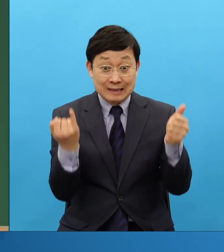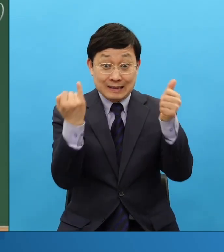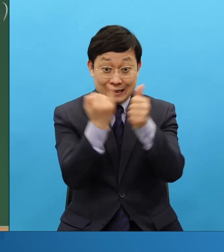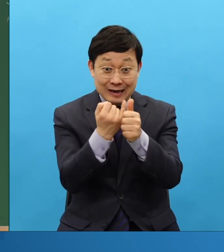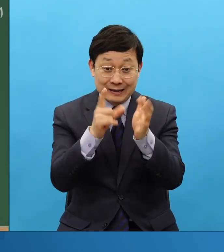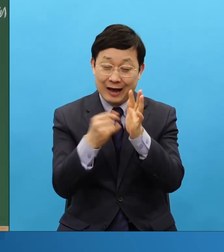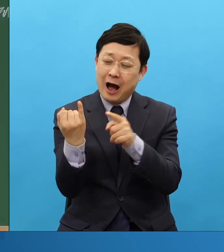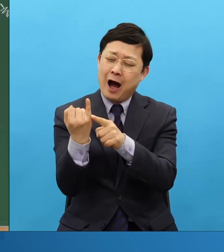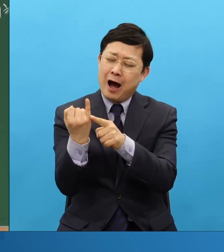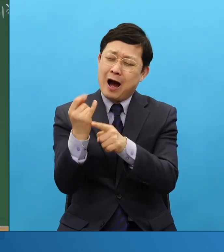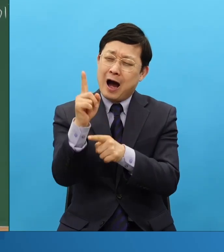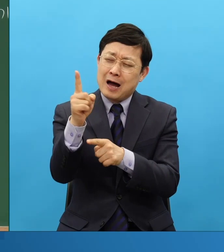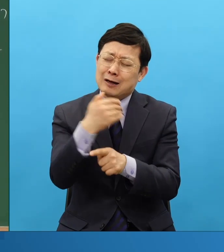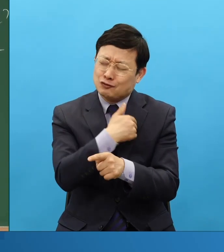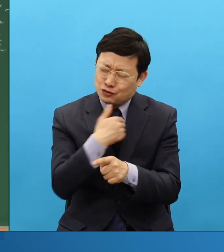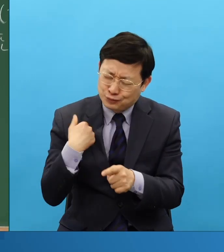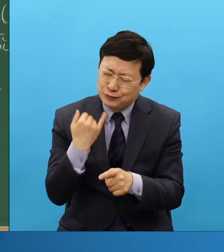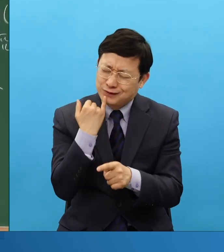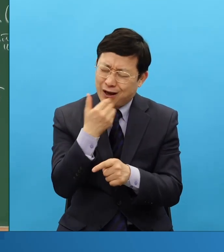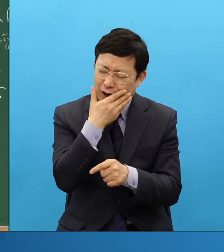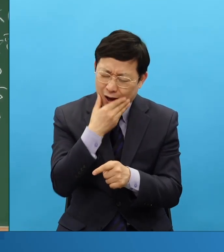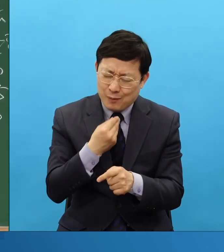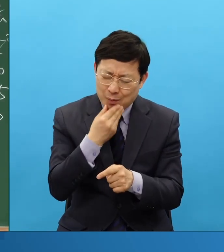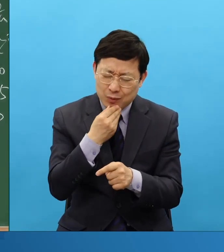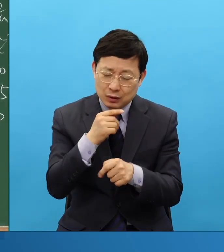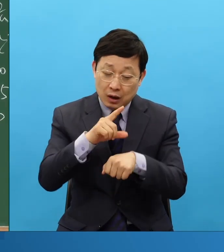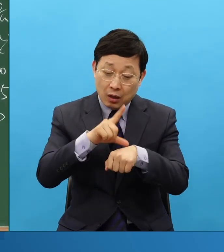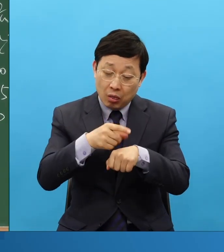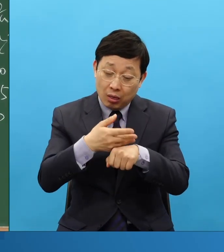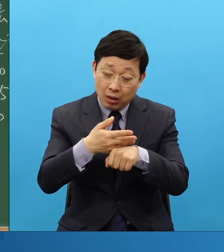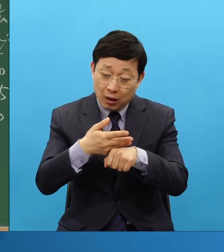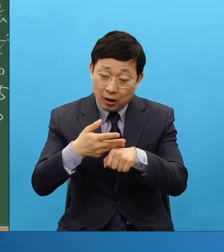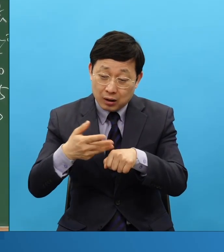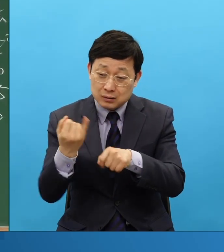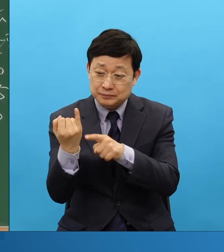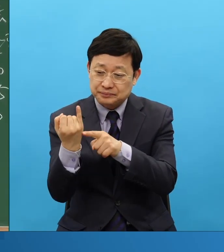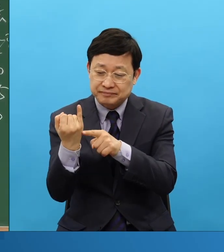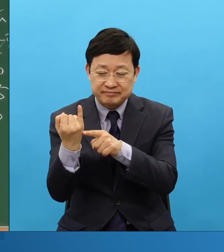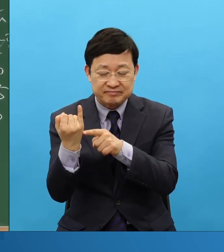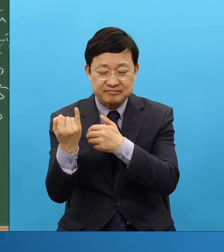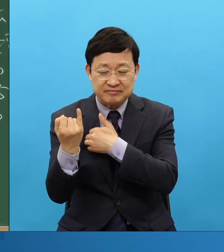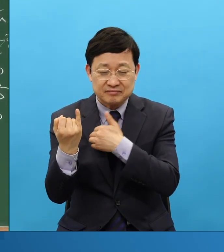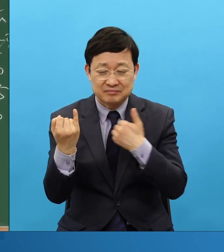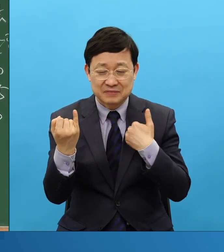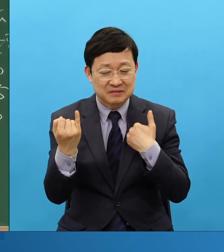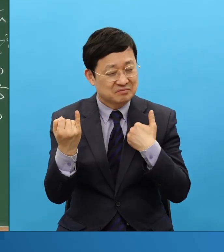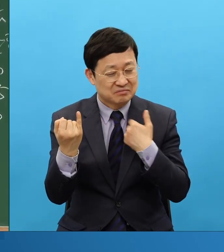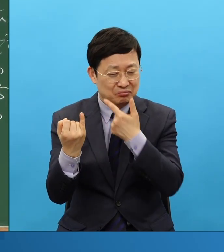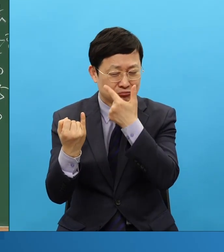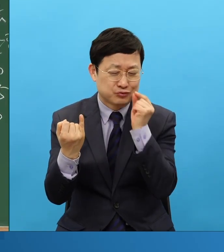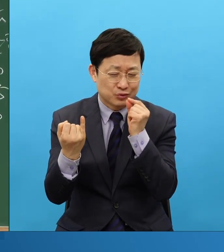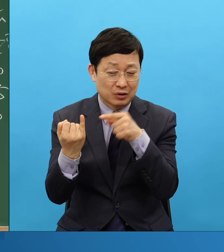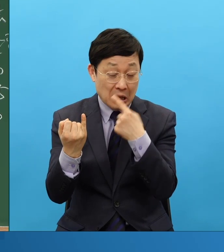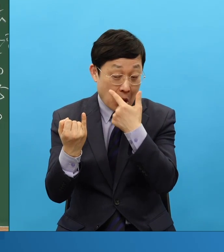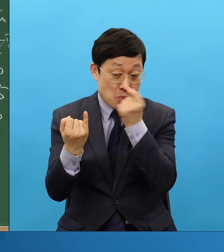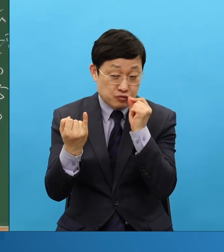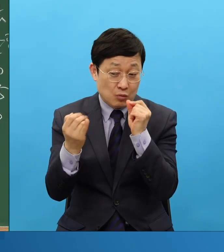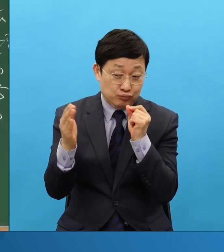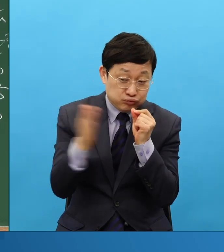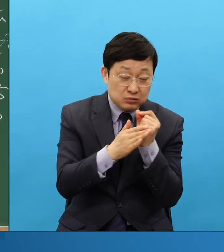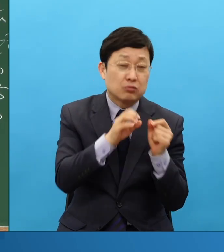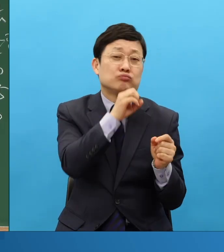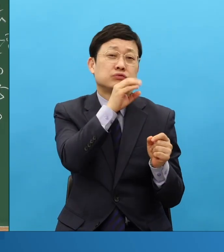after 3 months, he doesn't need just you. 그렇죠. 답은 그거예요. And so that's the answer. 주일날 예배면 끝이라야 돼요. Now you need to come to an